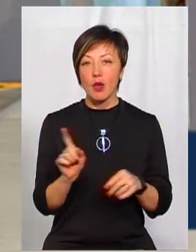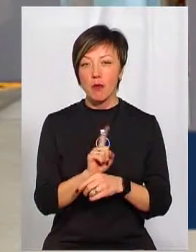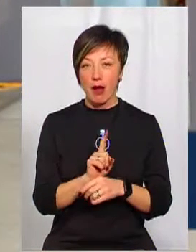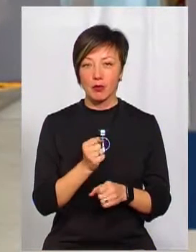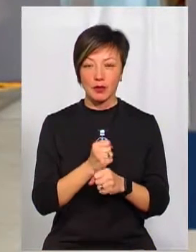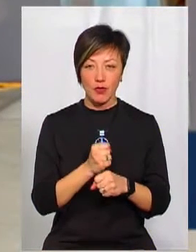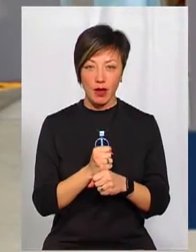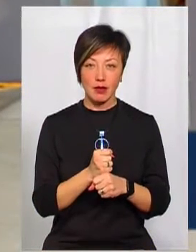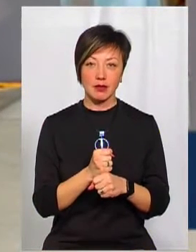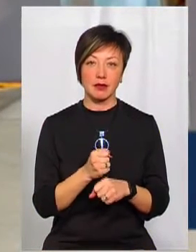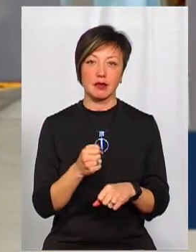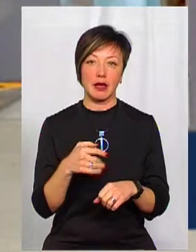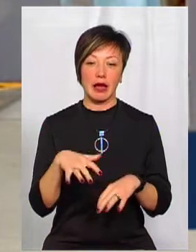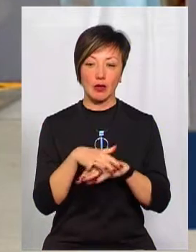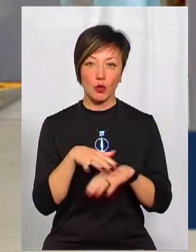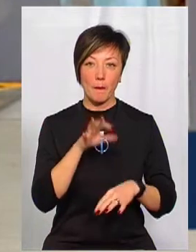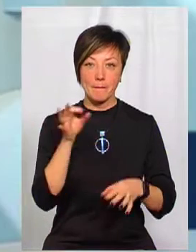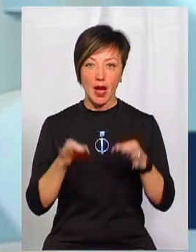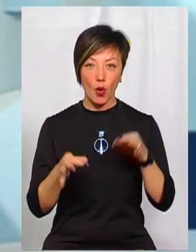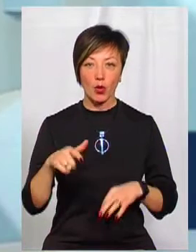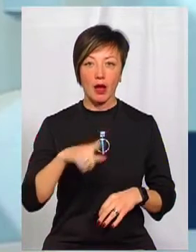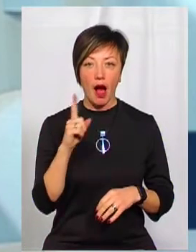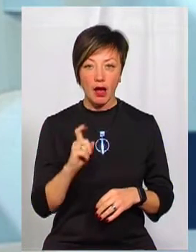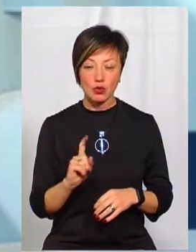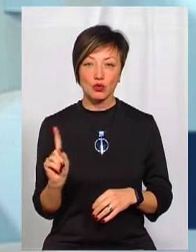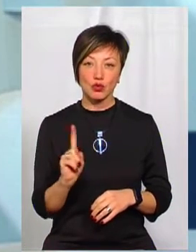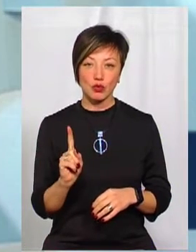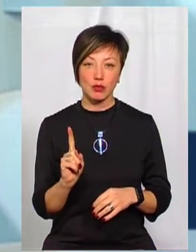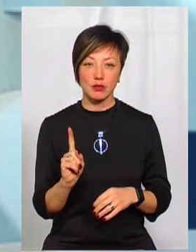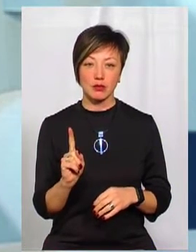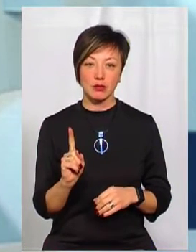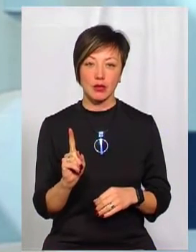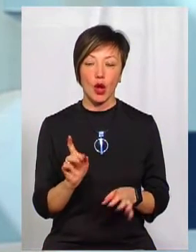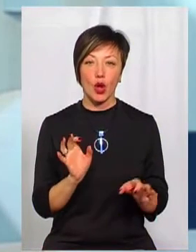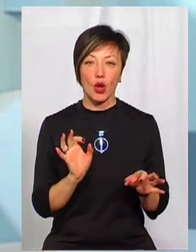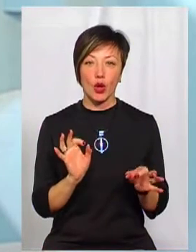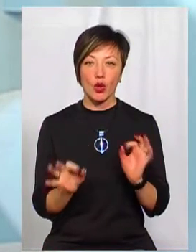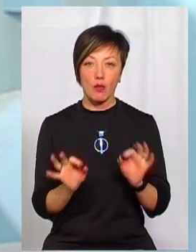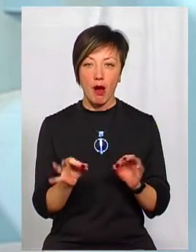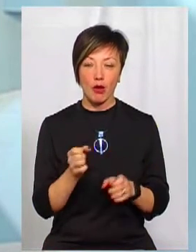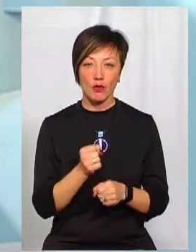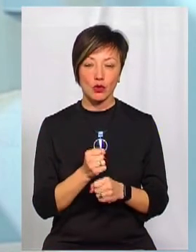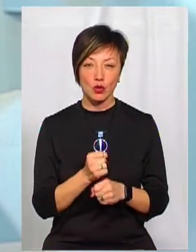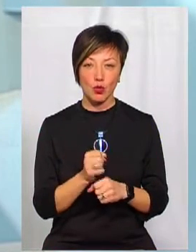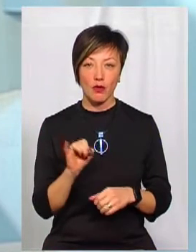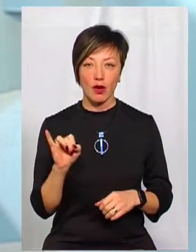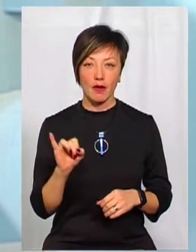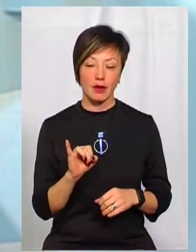газу, для того, щоб ринок нормально функціонував